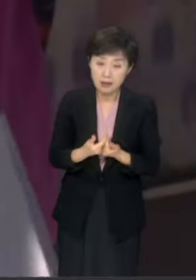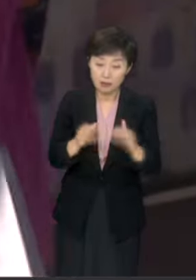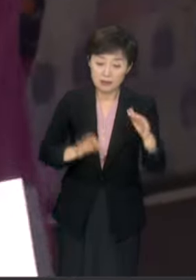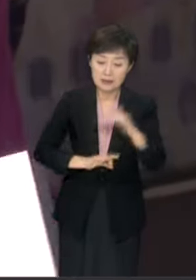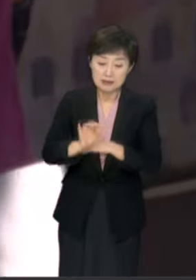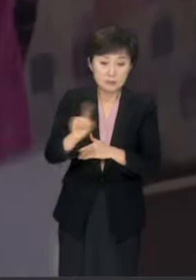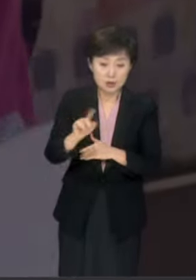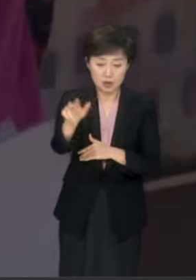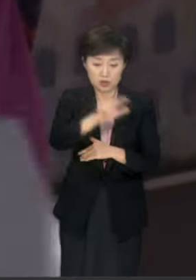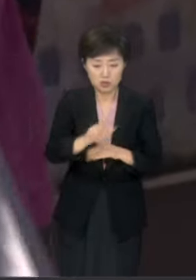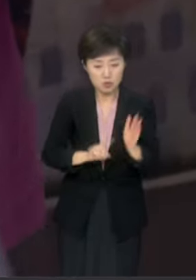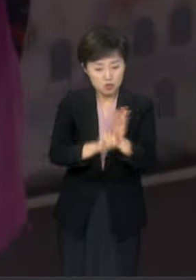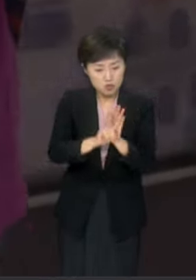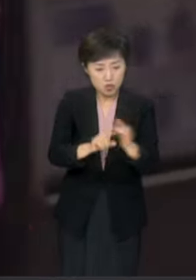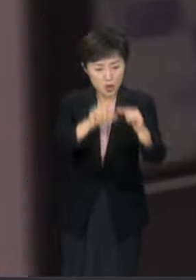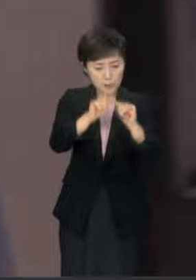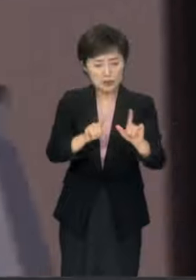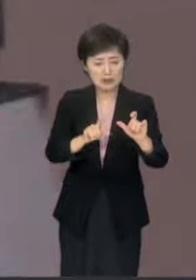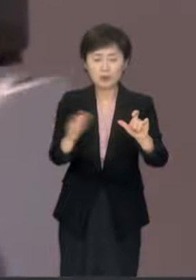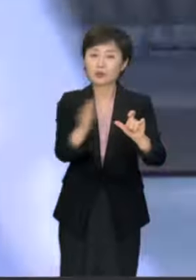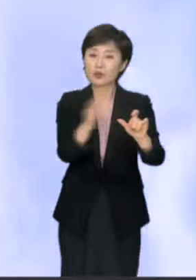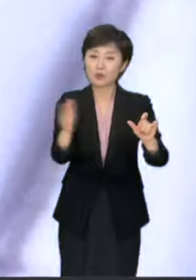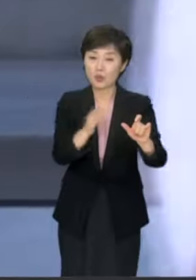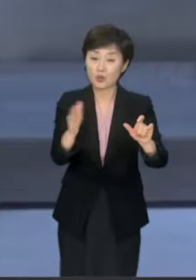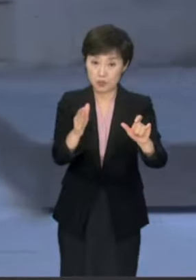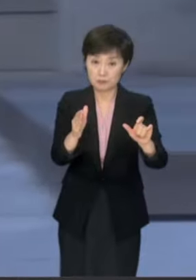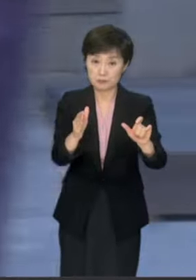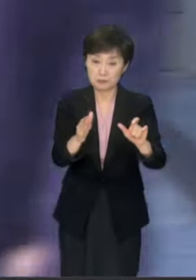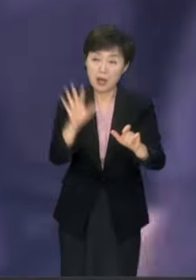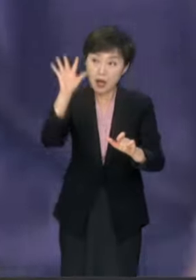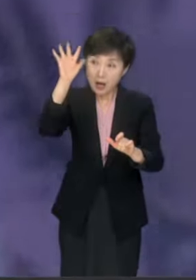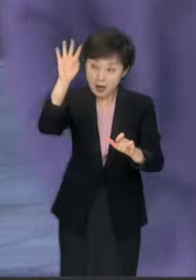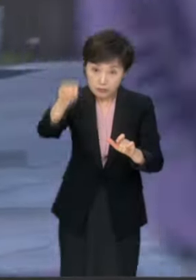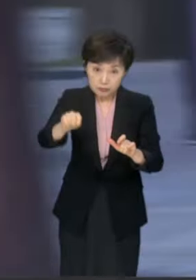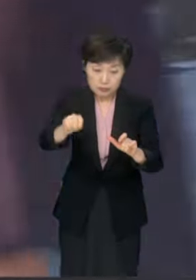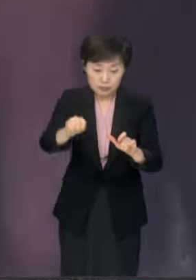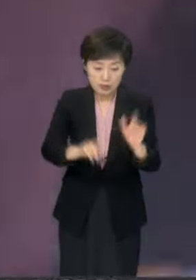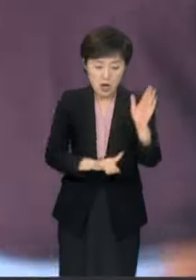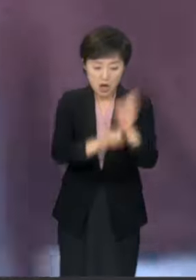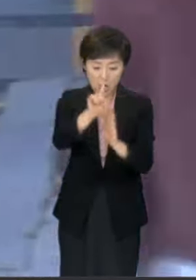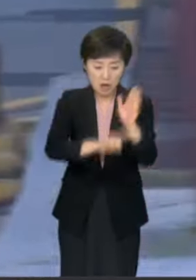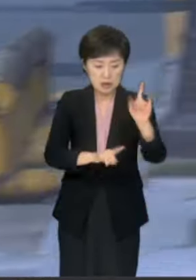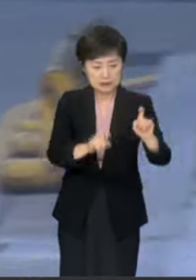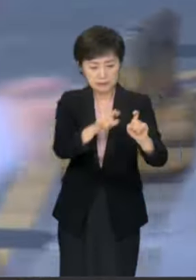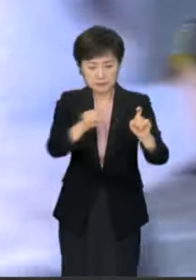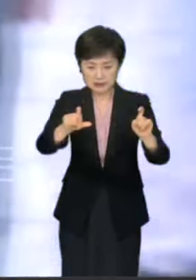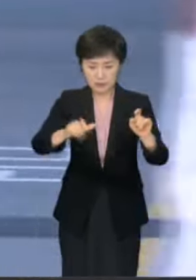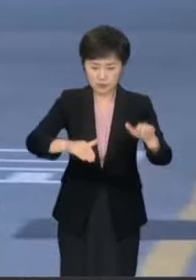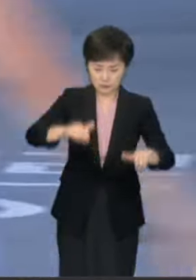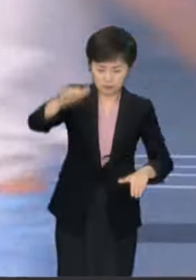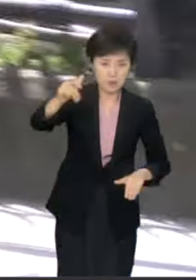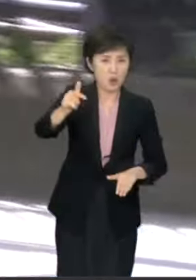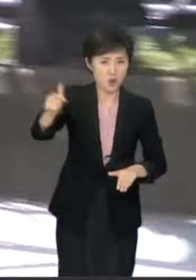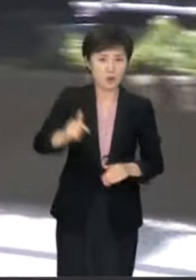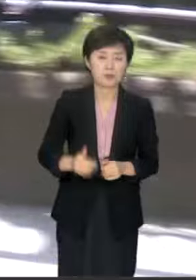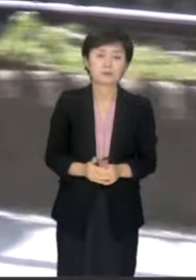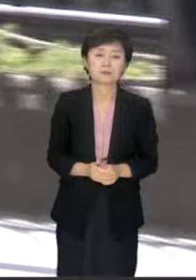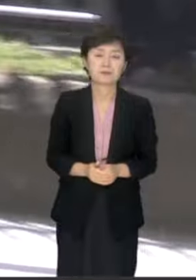아침에는 전국이 15도 안팎까지 떨어지며 쌀쌀했는데요. 당분간 일교차가 10도에서 15도 정도로 크게